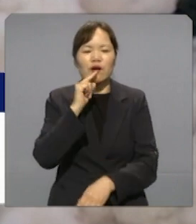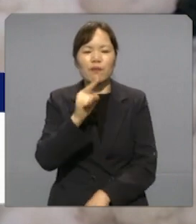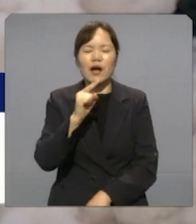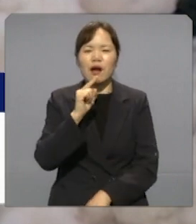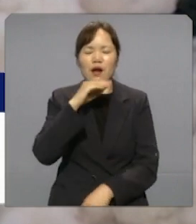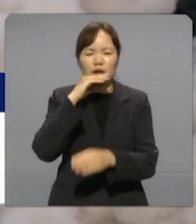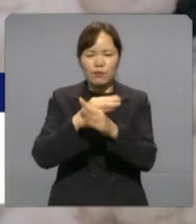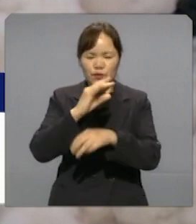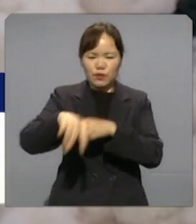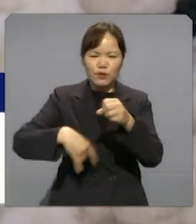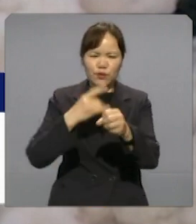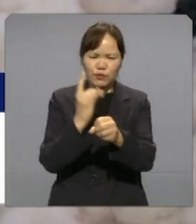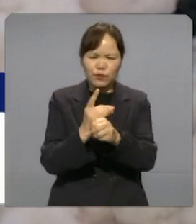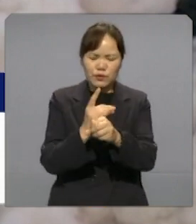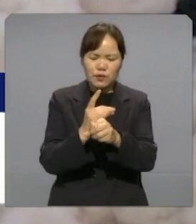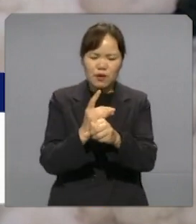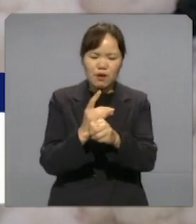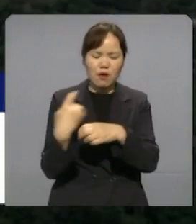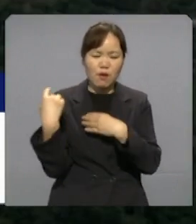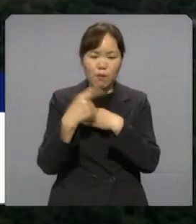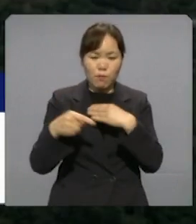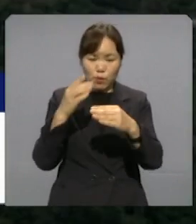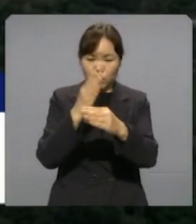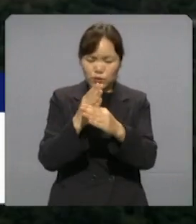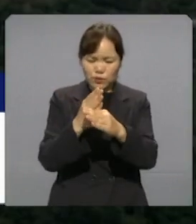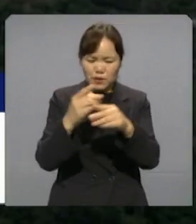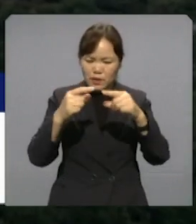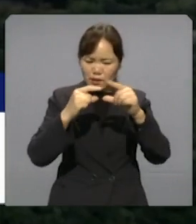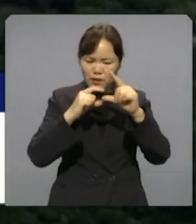다시 해조로 가라앉은 것으로 나타났습니다